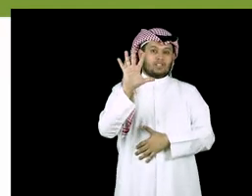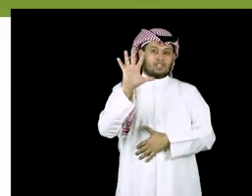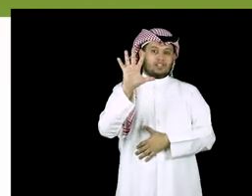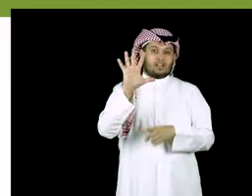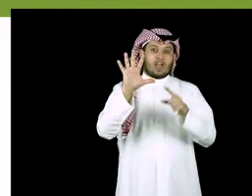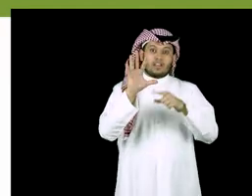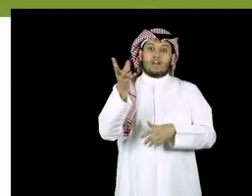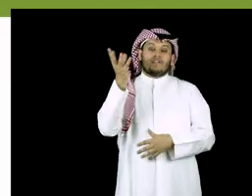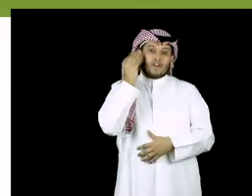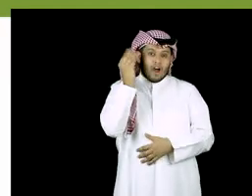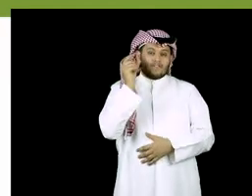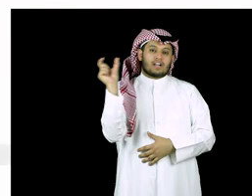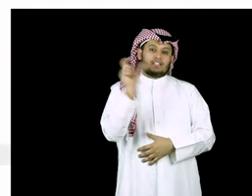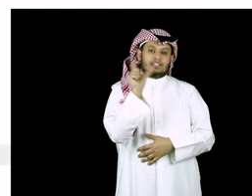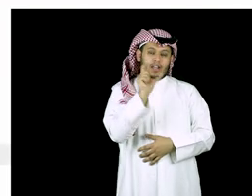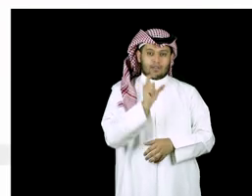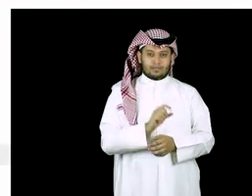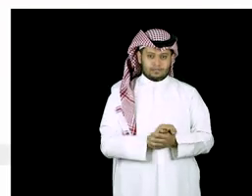من الثقافة الإسلامية،